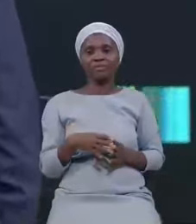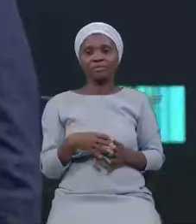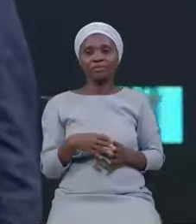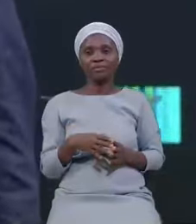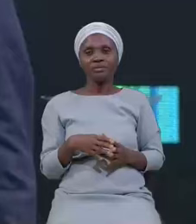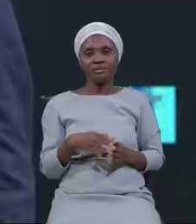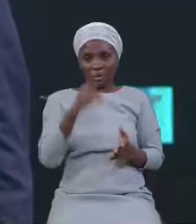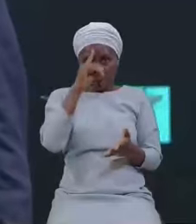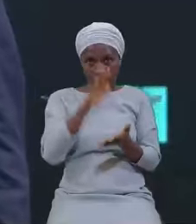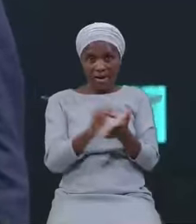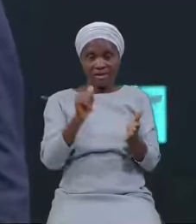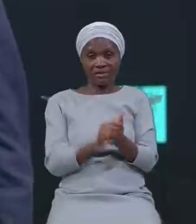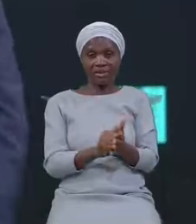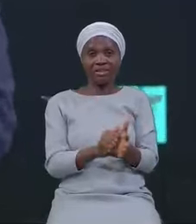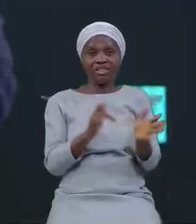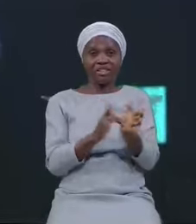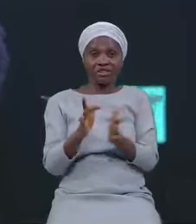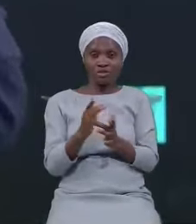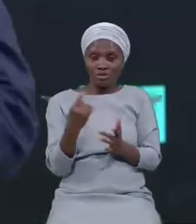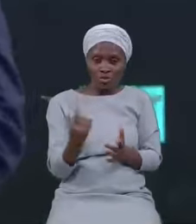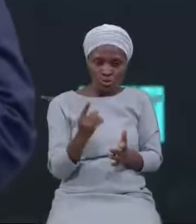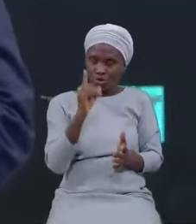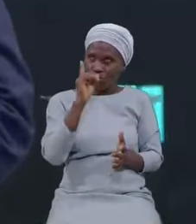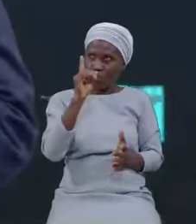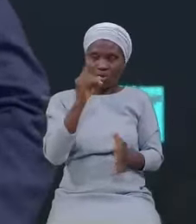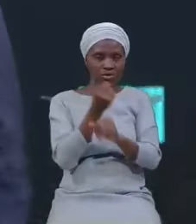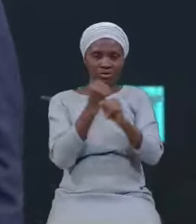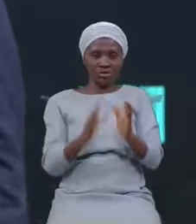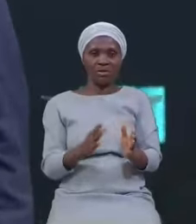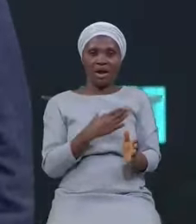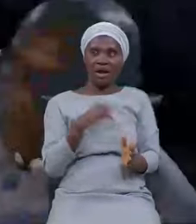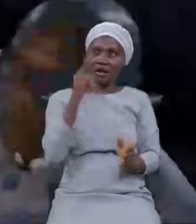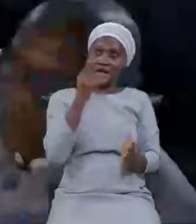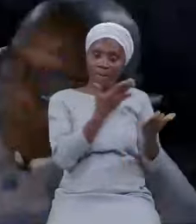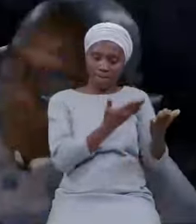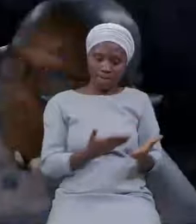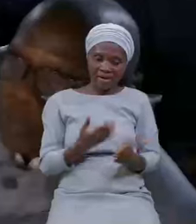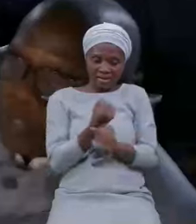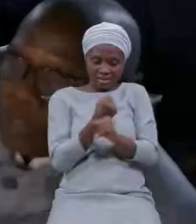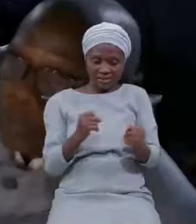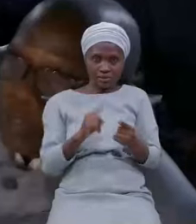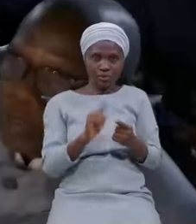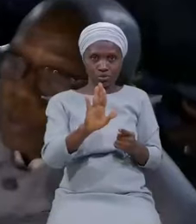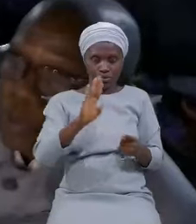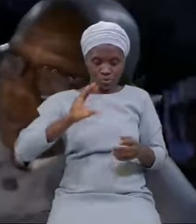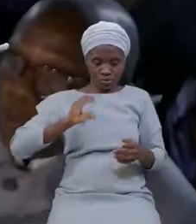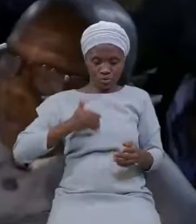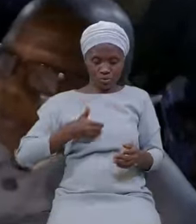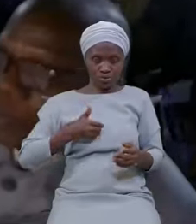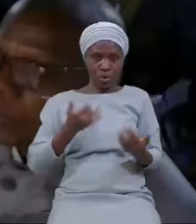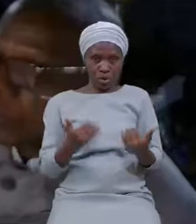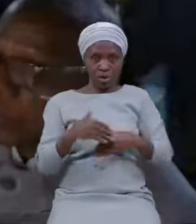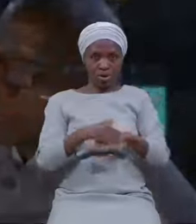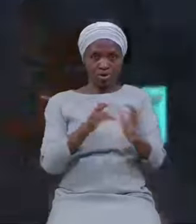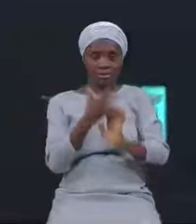le seul sauveur et qu'il apporte le salut à ton âme ce soir au nom de Jésus. La vie éternelle, c'est